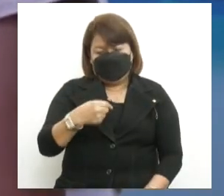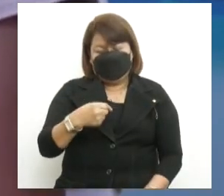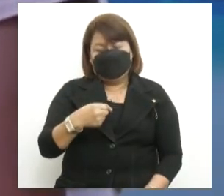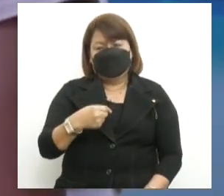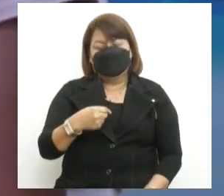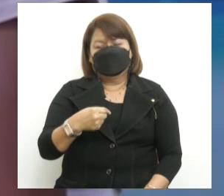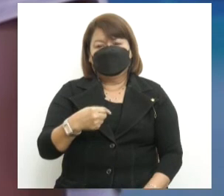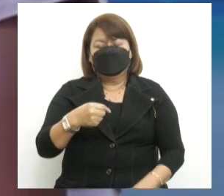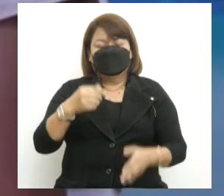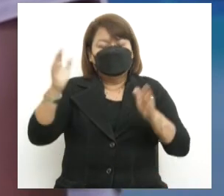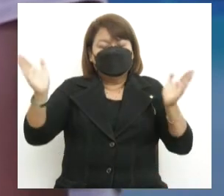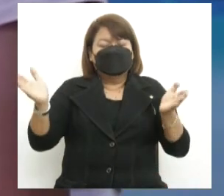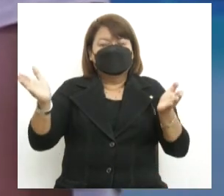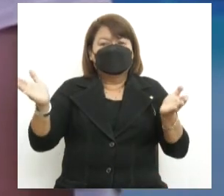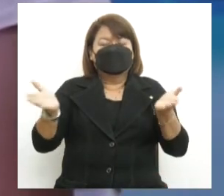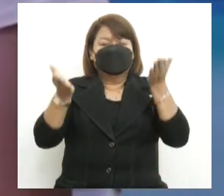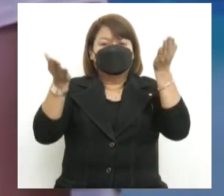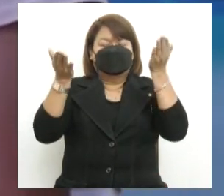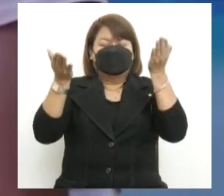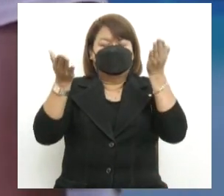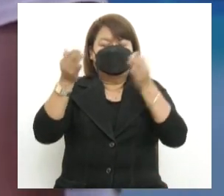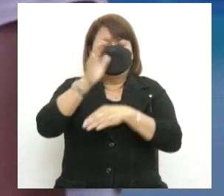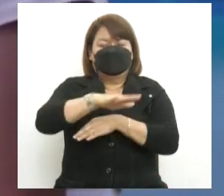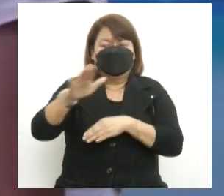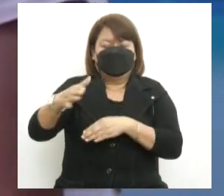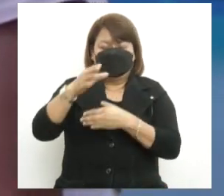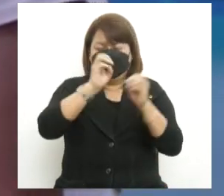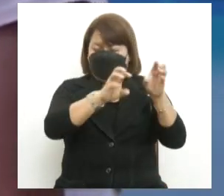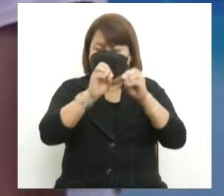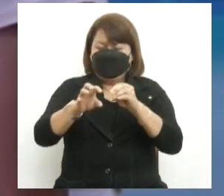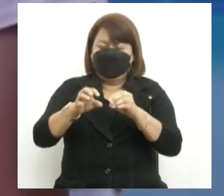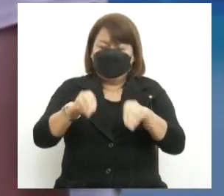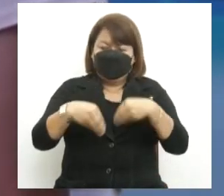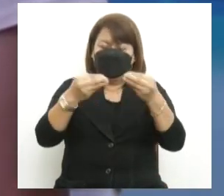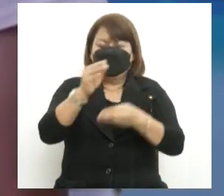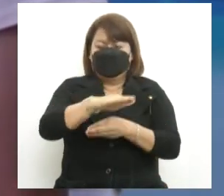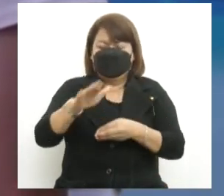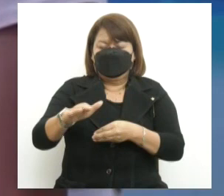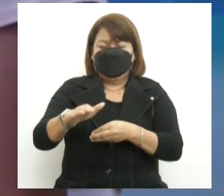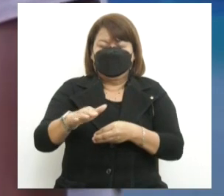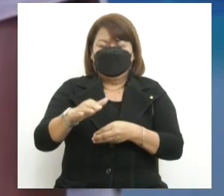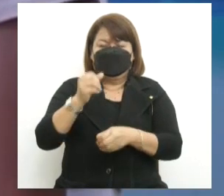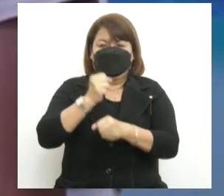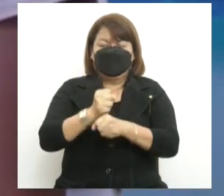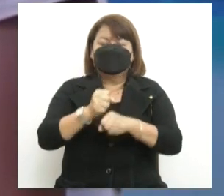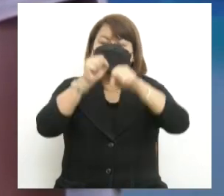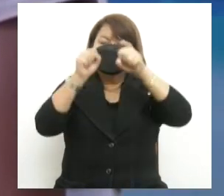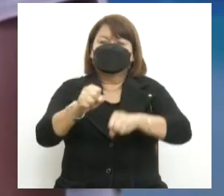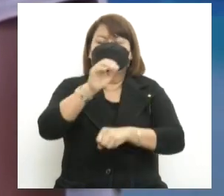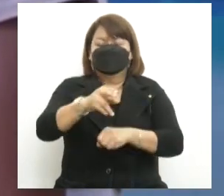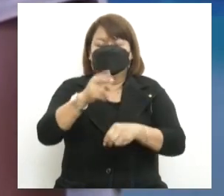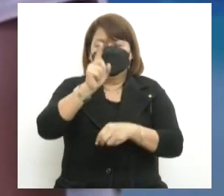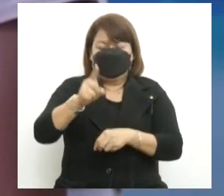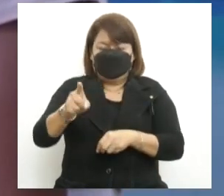อบมาพัฒนาก็จะเป็นการเรียนการสอนที่เน้นศักยภาพของผู้เรียนอย่างชัดเจนซึ่งการใช้ทฤ